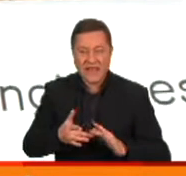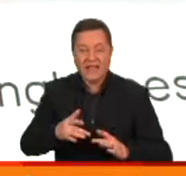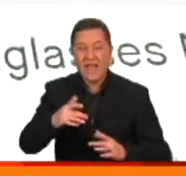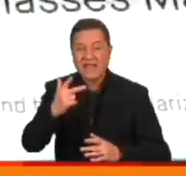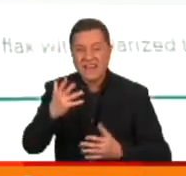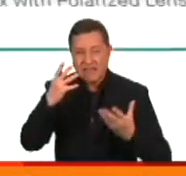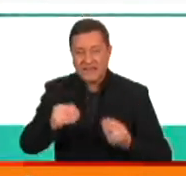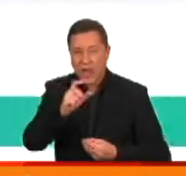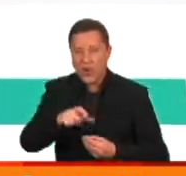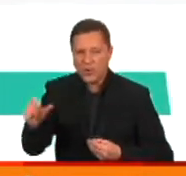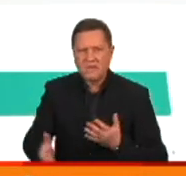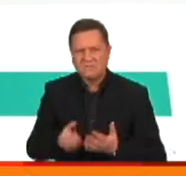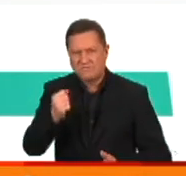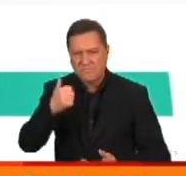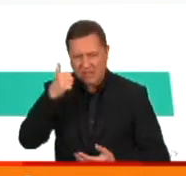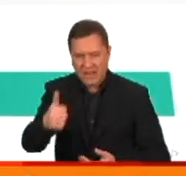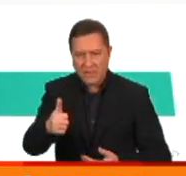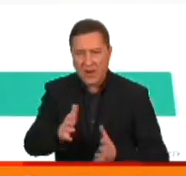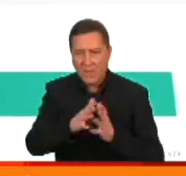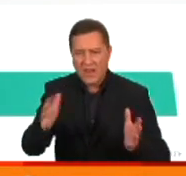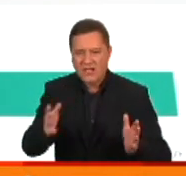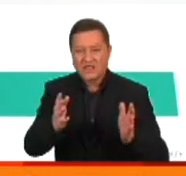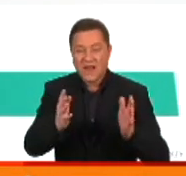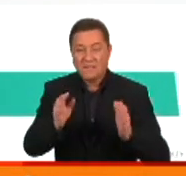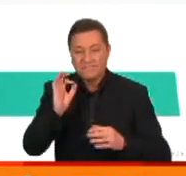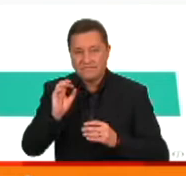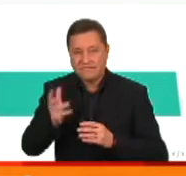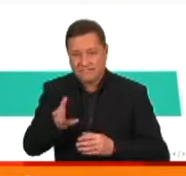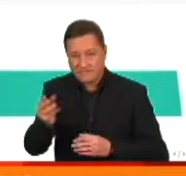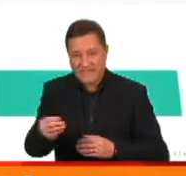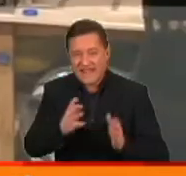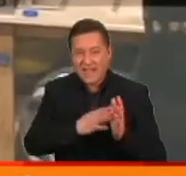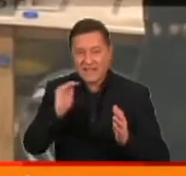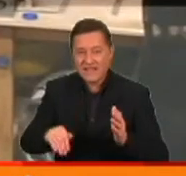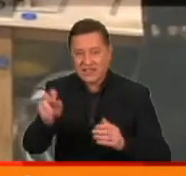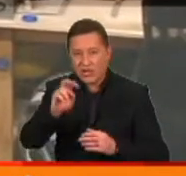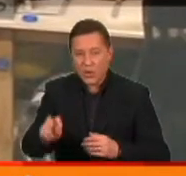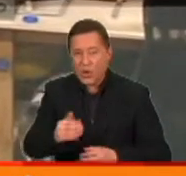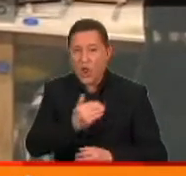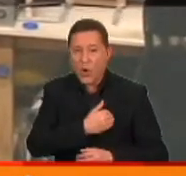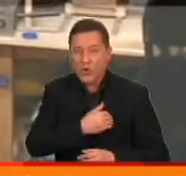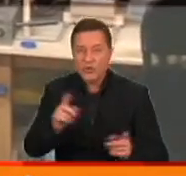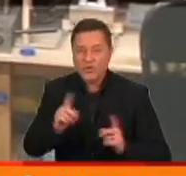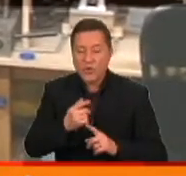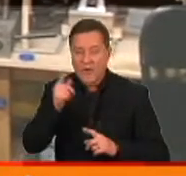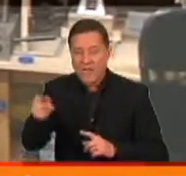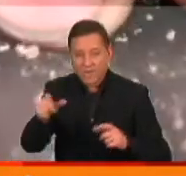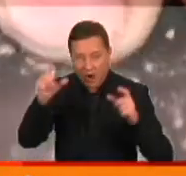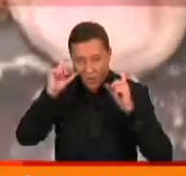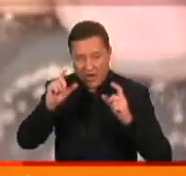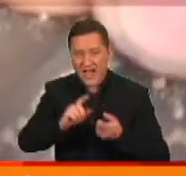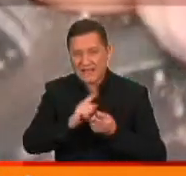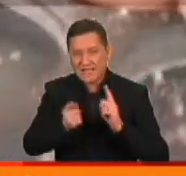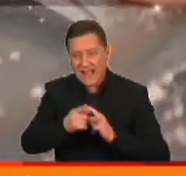усього світу підтримали його більше, ніж на 9 тисяч доларів. Та Максим дуже хоче, щоб його екоокуляри стали популярними